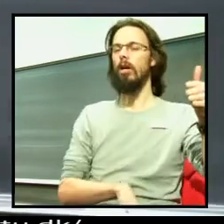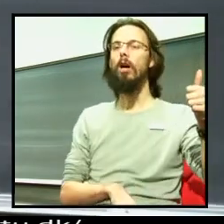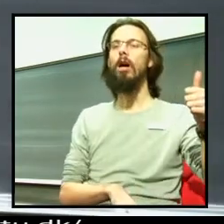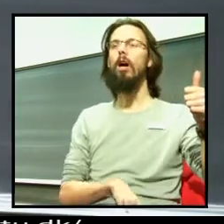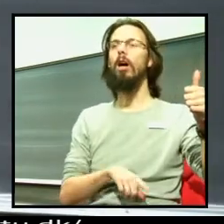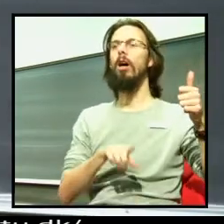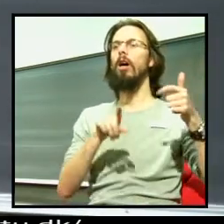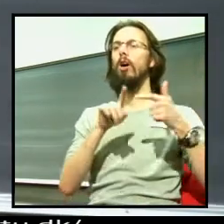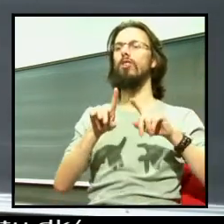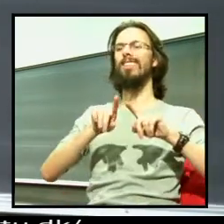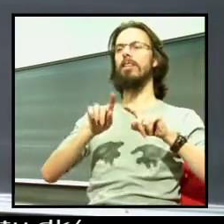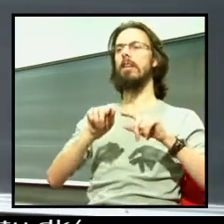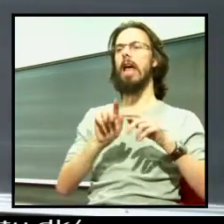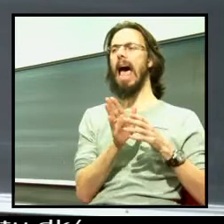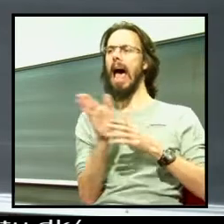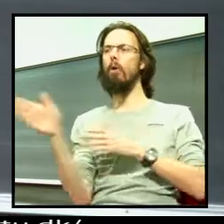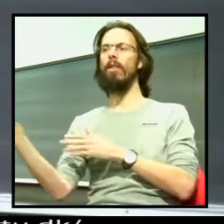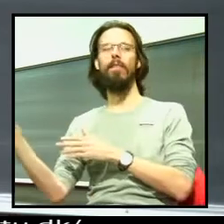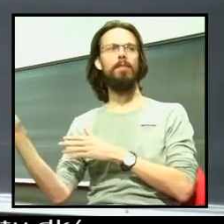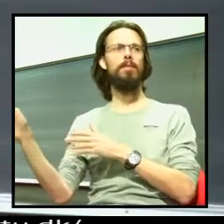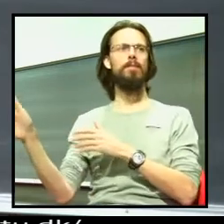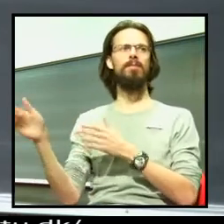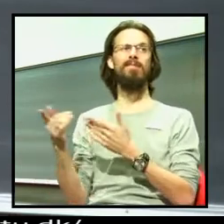så i øvrigt af en kontinueret funktion.